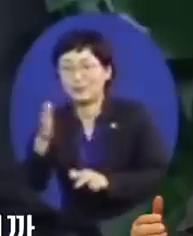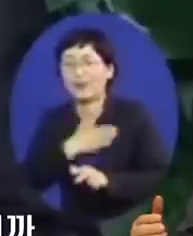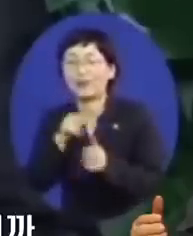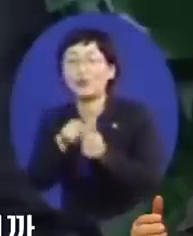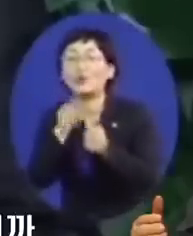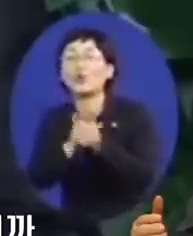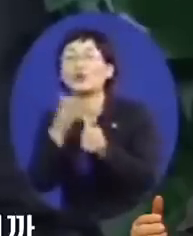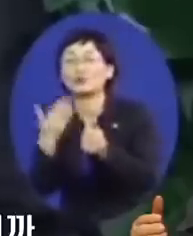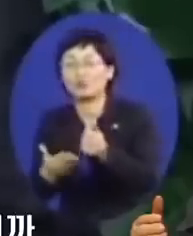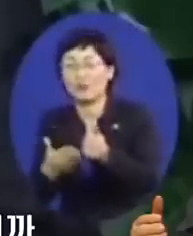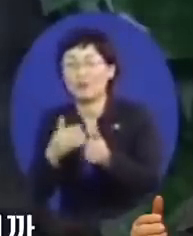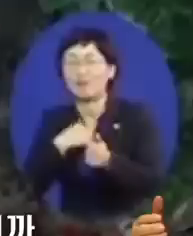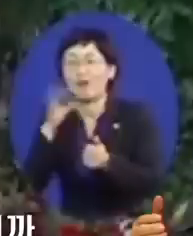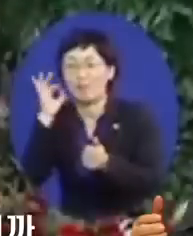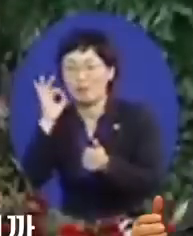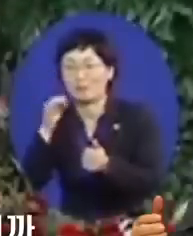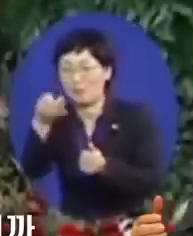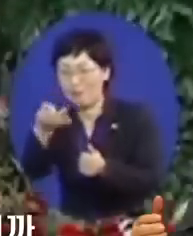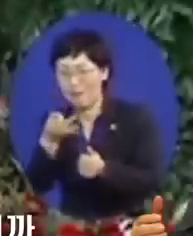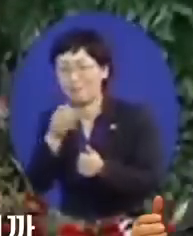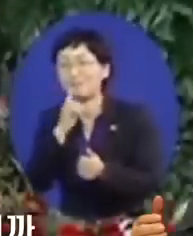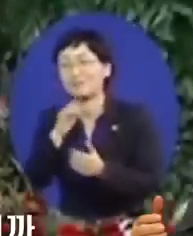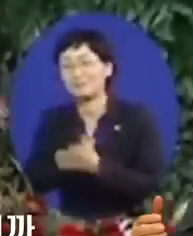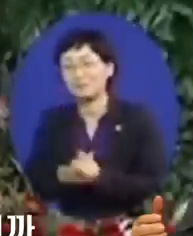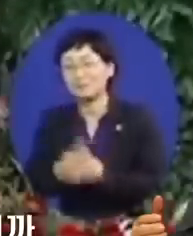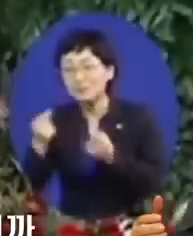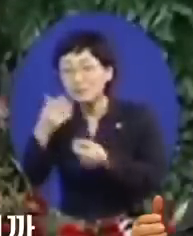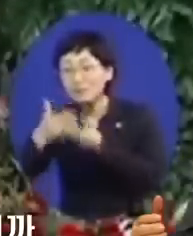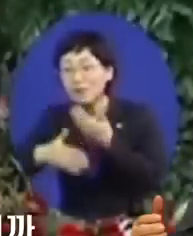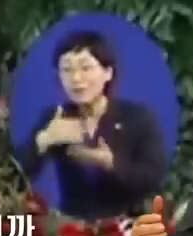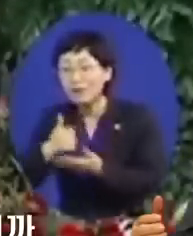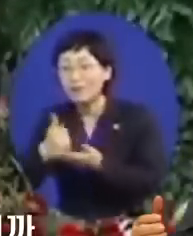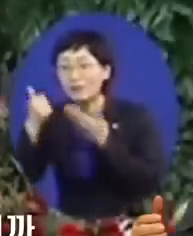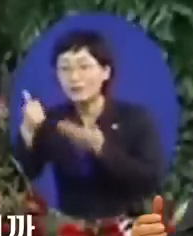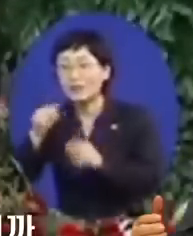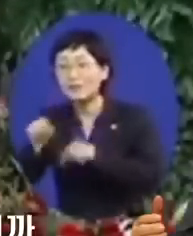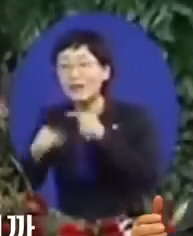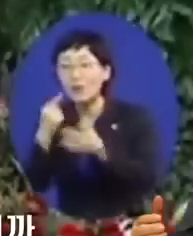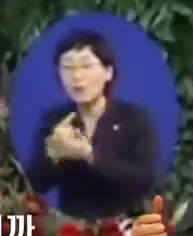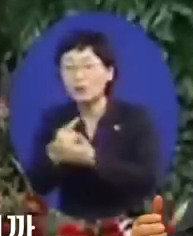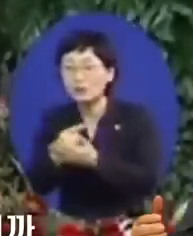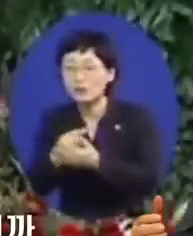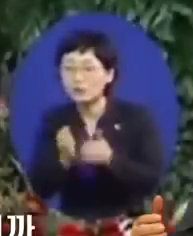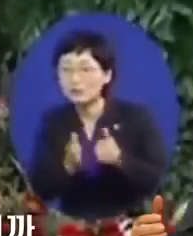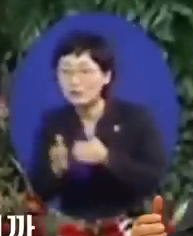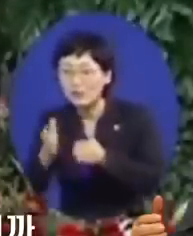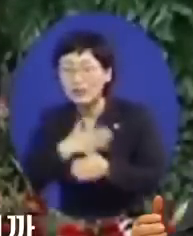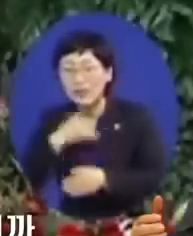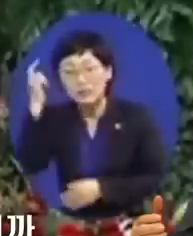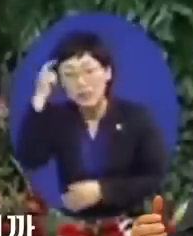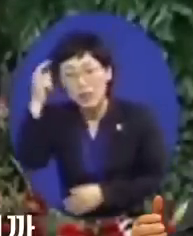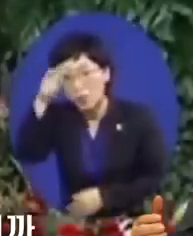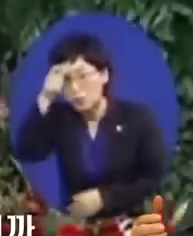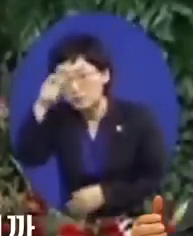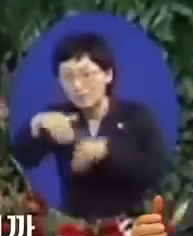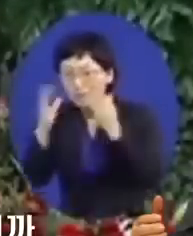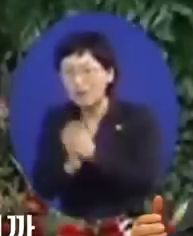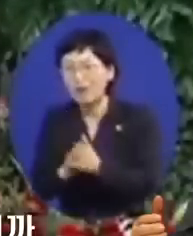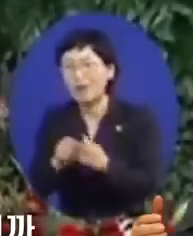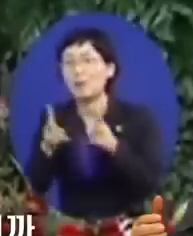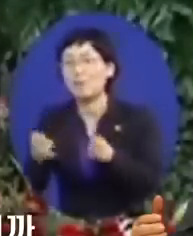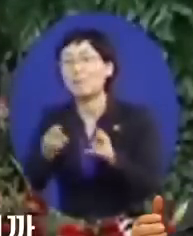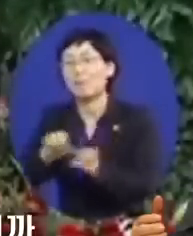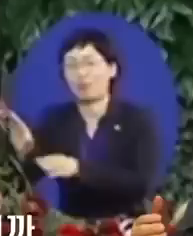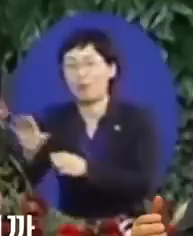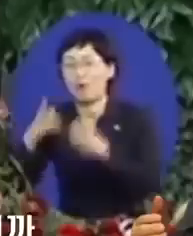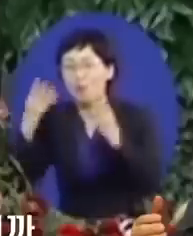보라. 그렇게 말씀하는 것입니다. 우리가 하나님께 나아가는 길은 이처럼 내 생각, 내 고집을 다 버리고